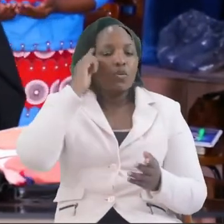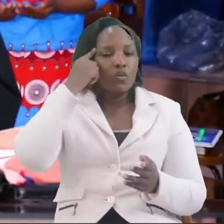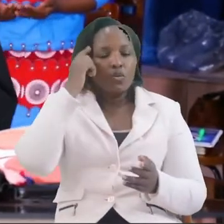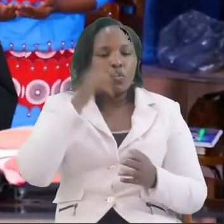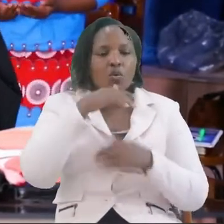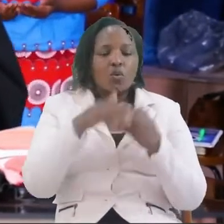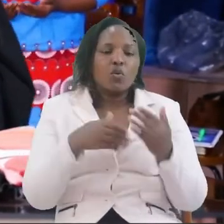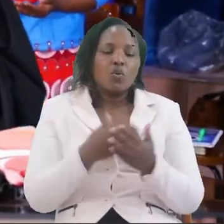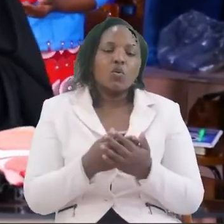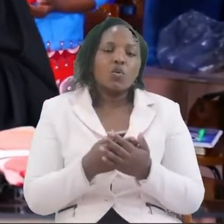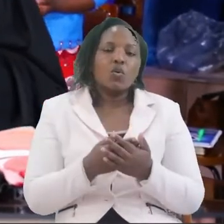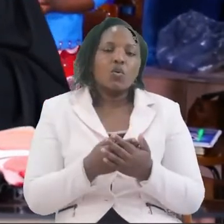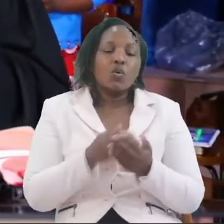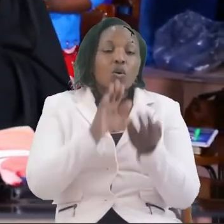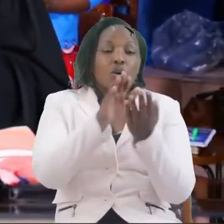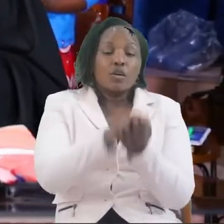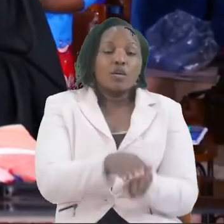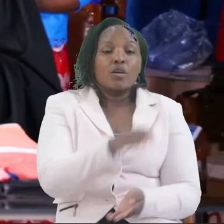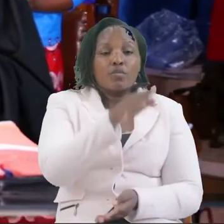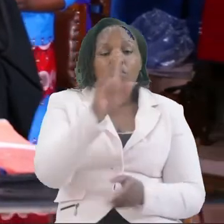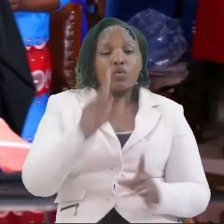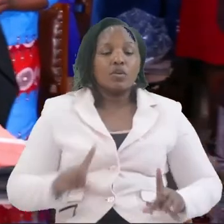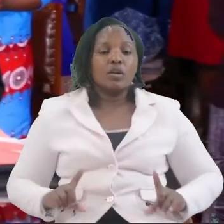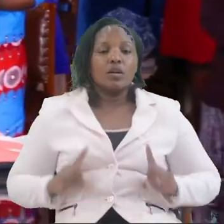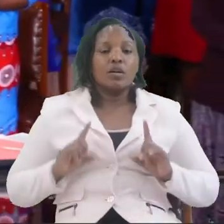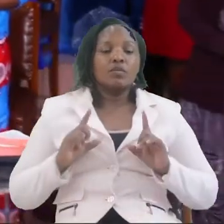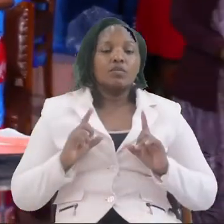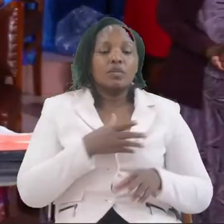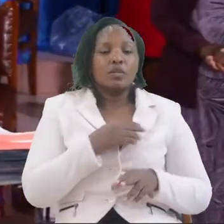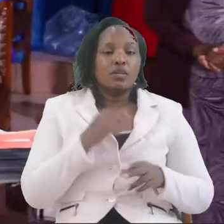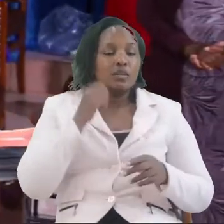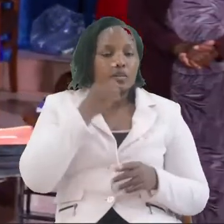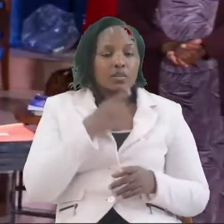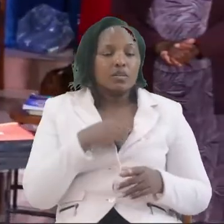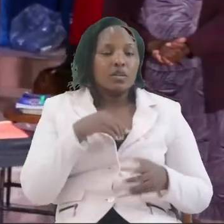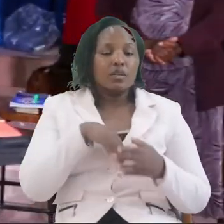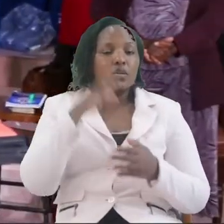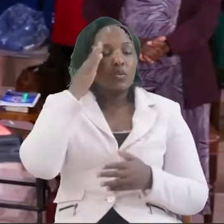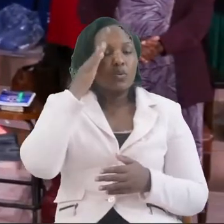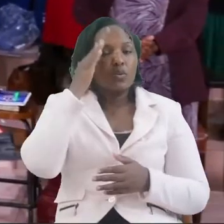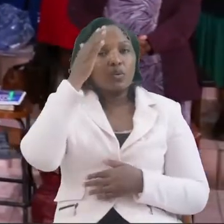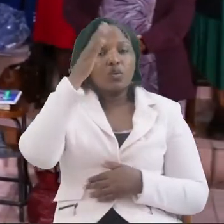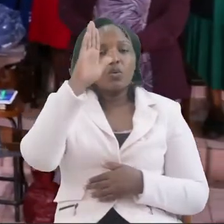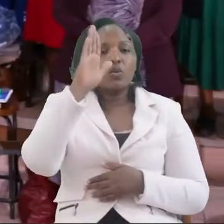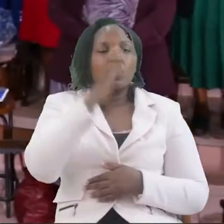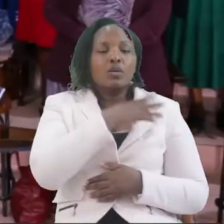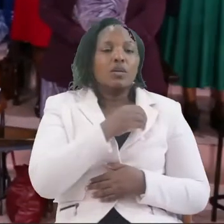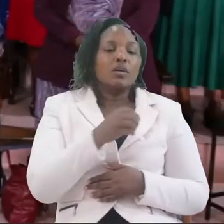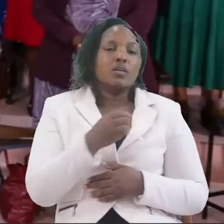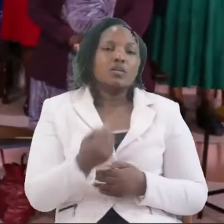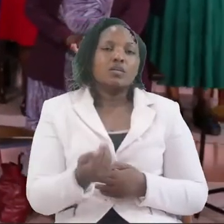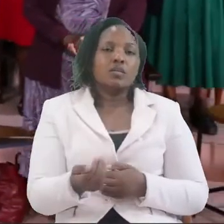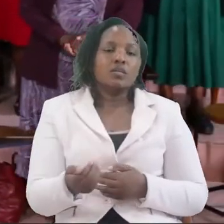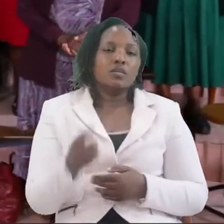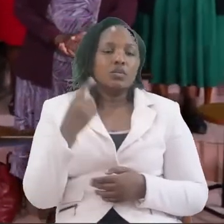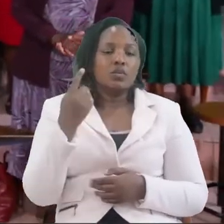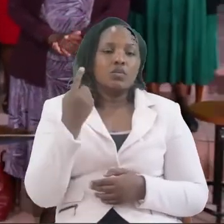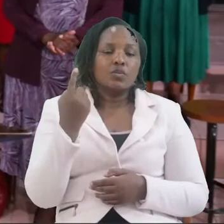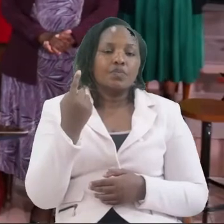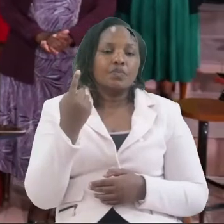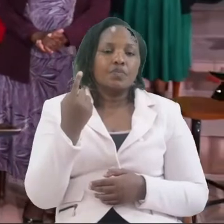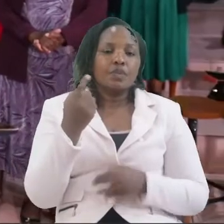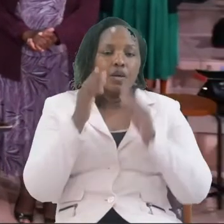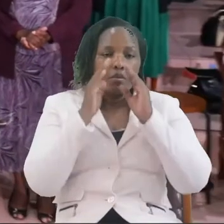zote iwahifadhi mioyo yenu na nia zenu katika kumjua Mungu na mwana wake wa pekee.